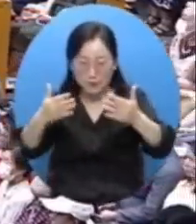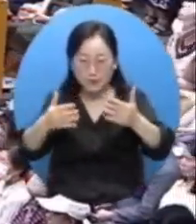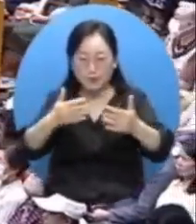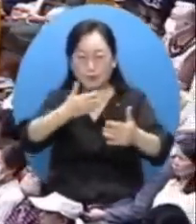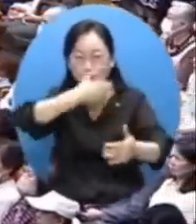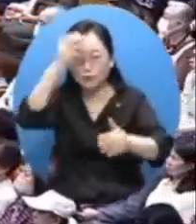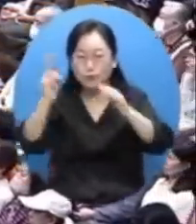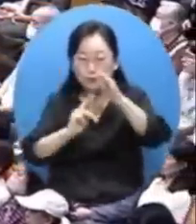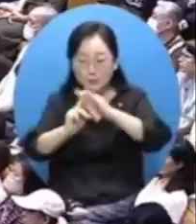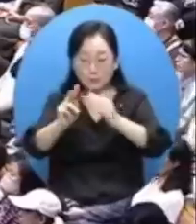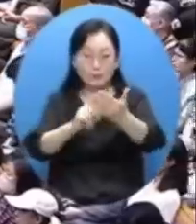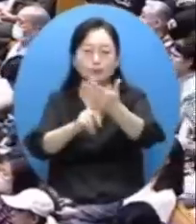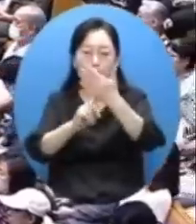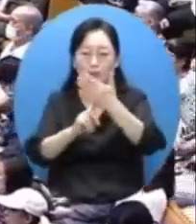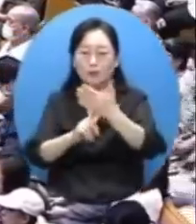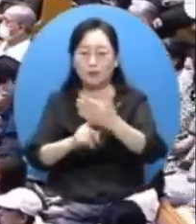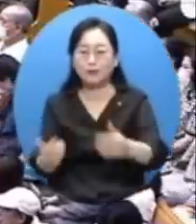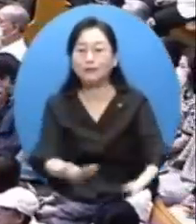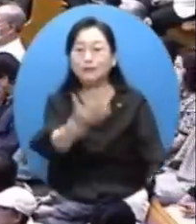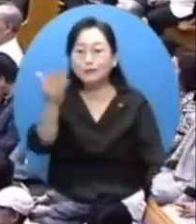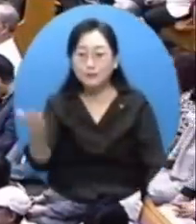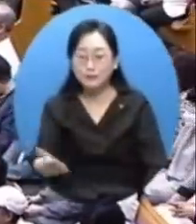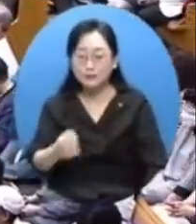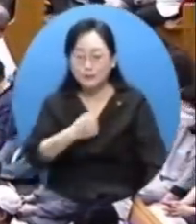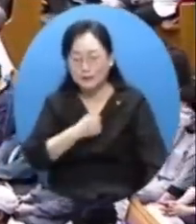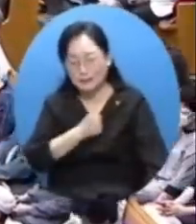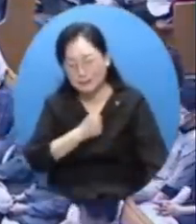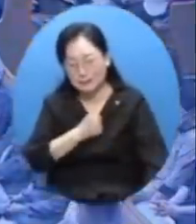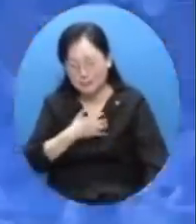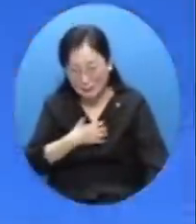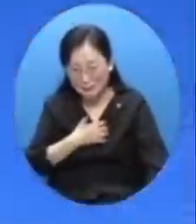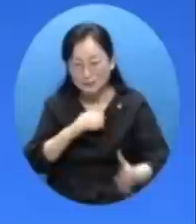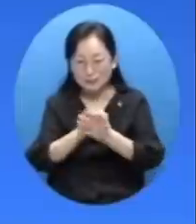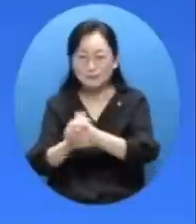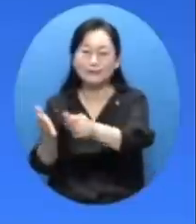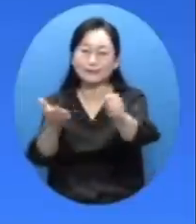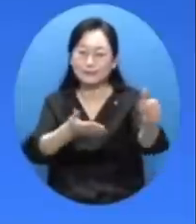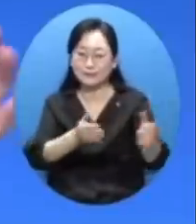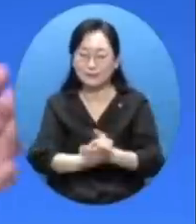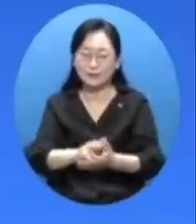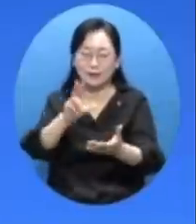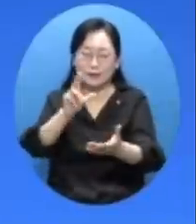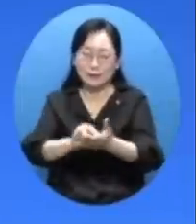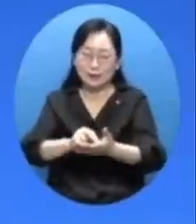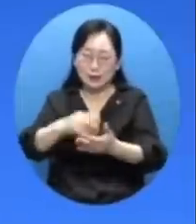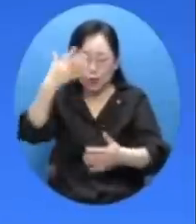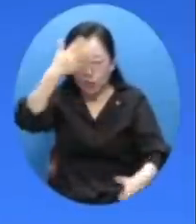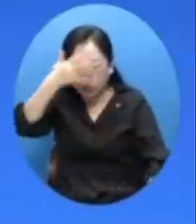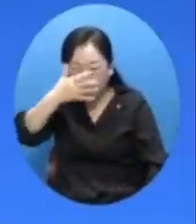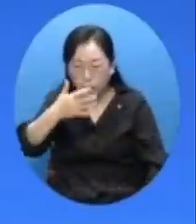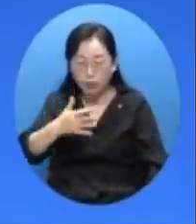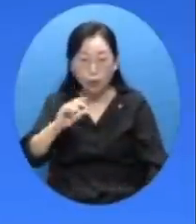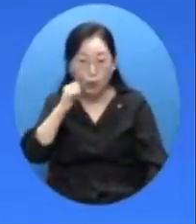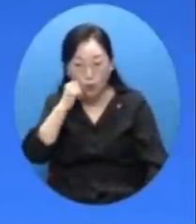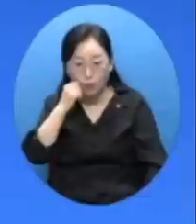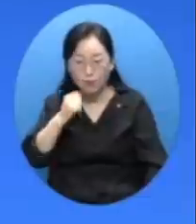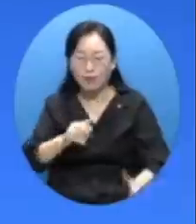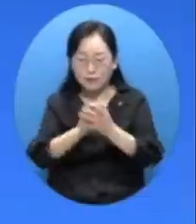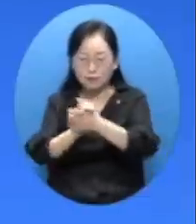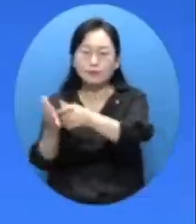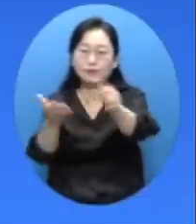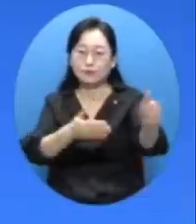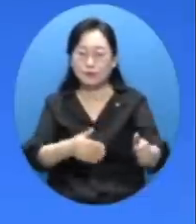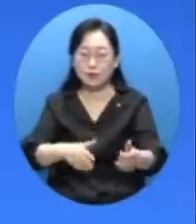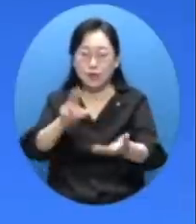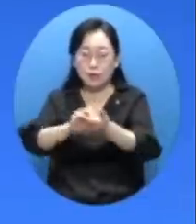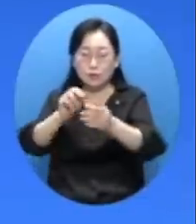꿈과 비전을 보여주었습니다. 여러분 답답하고 괴로울 때 기도하시기 바랍니다. 문제가 더 꼬이고 어렵고 한데 기도하시기 바랍니다.